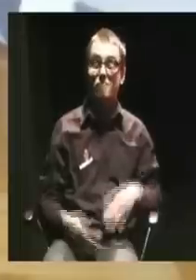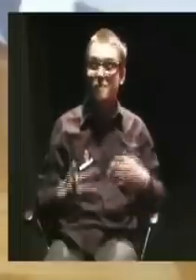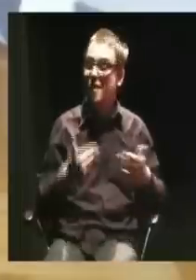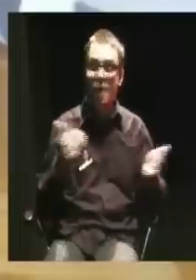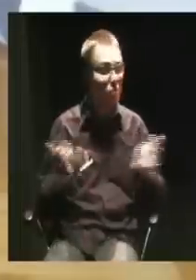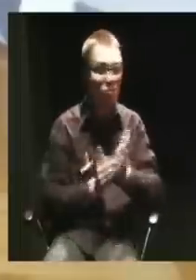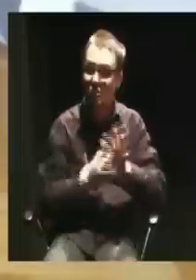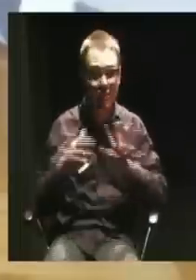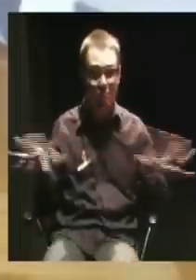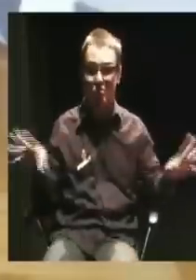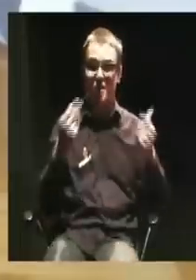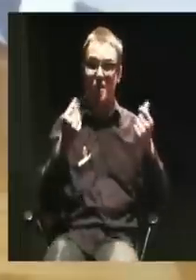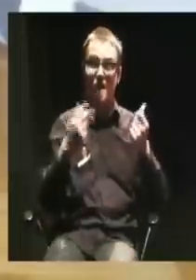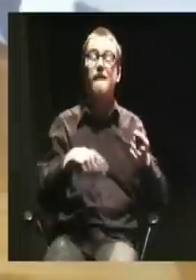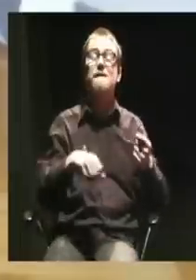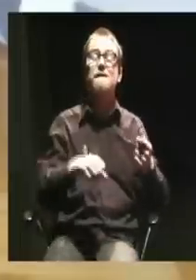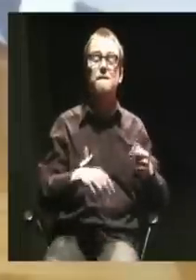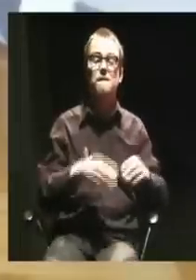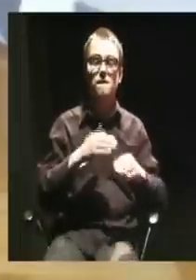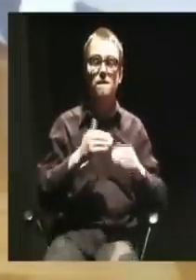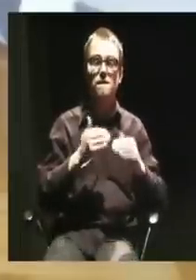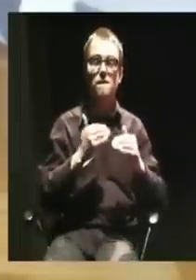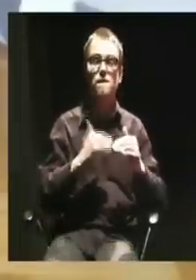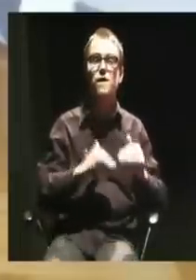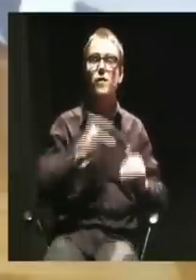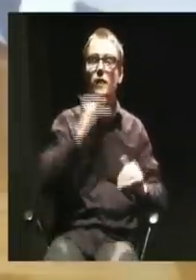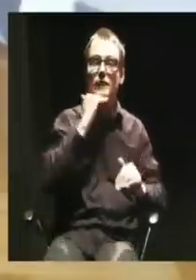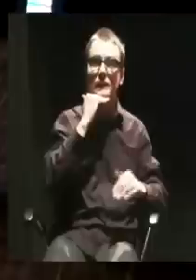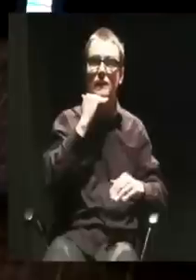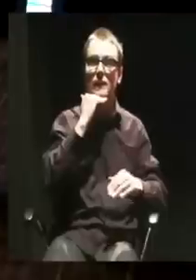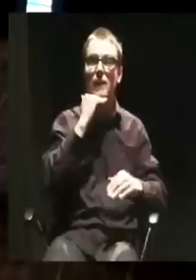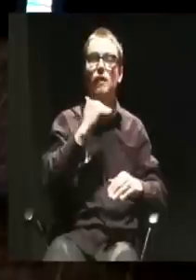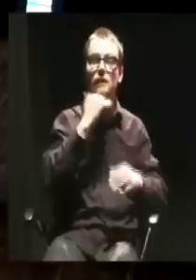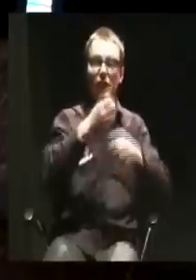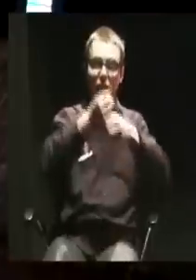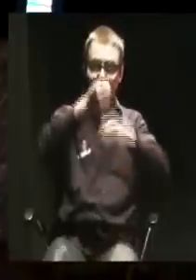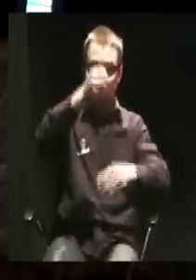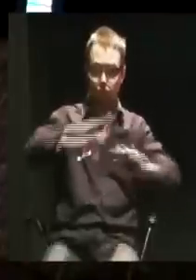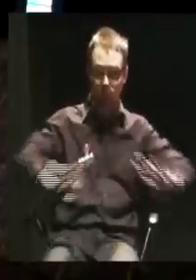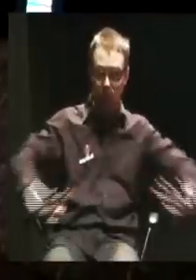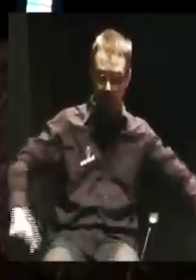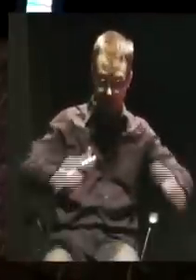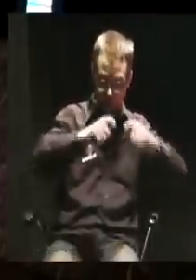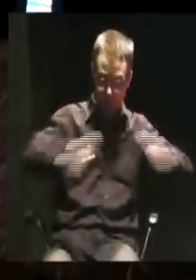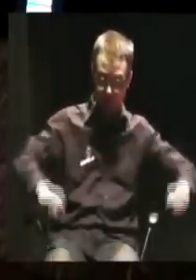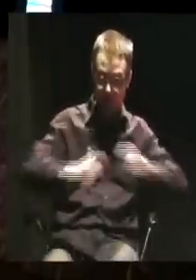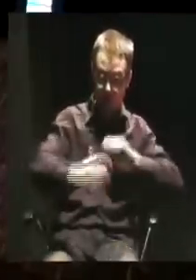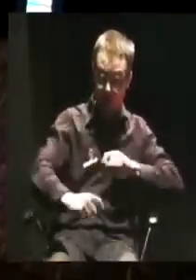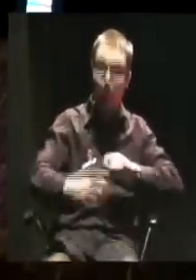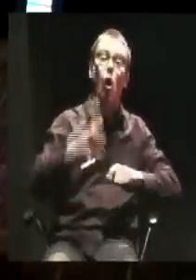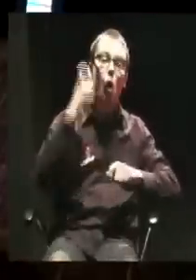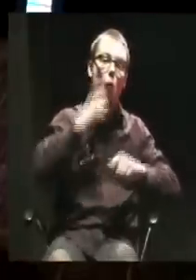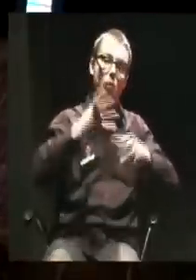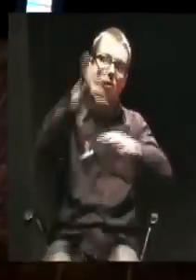statyw i telefon, którym nagrywam program. Statyw, jakieś 15 zł, sklep dla plastyków. Miałem okazję gościć